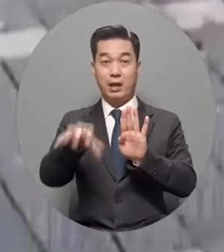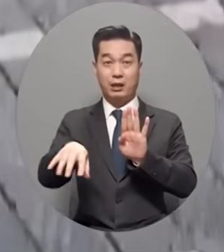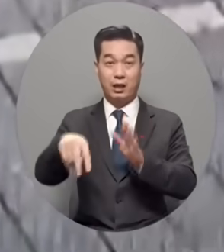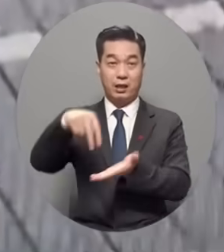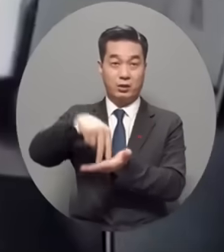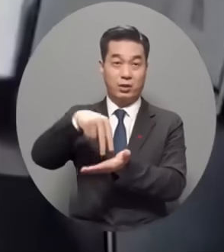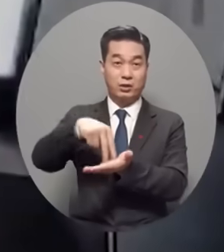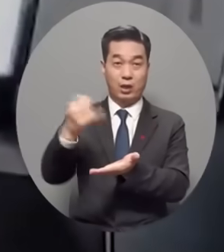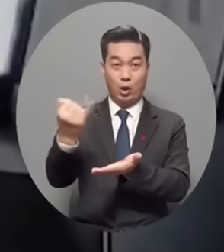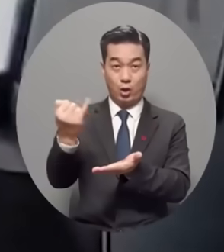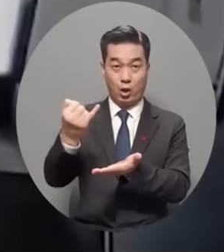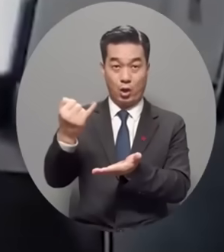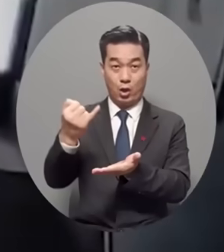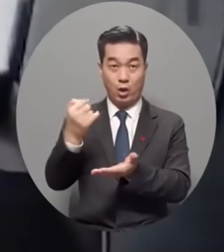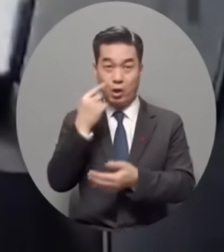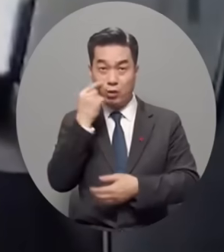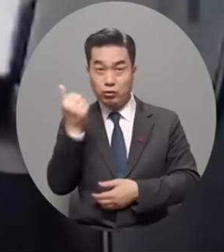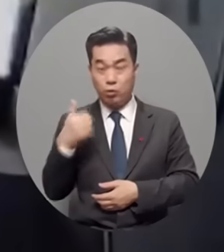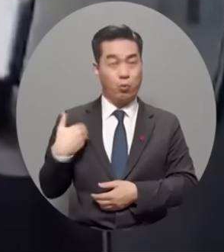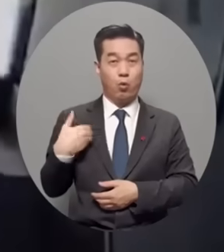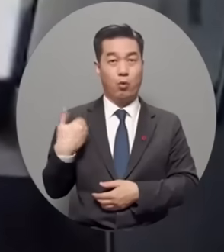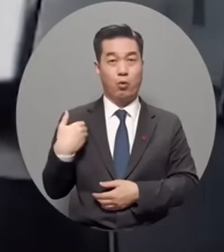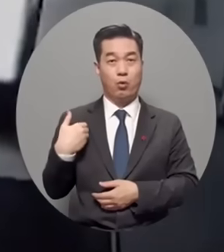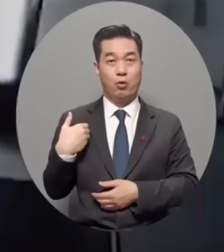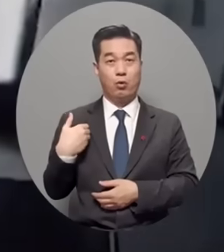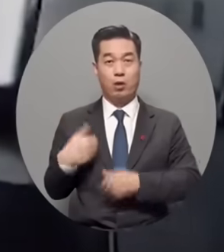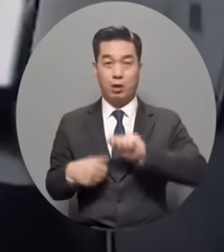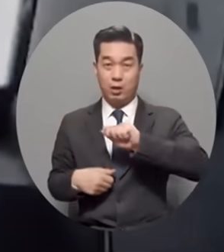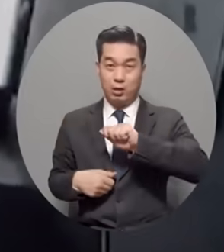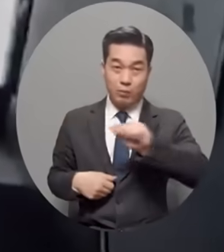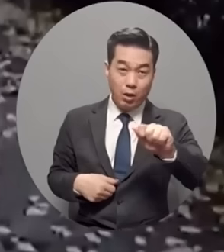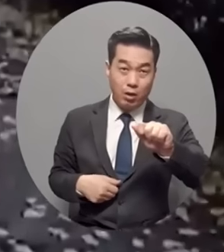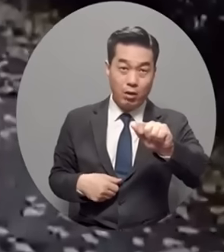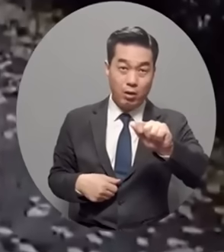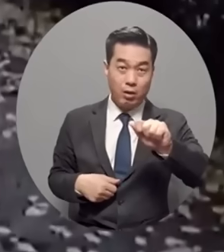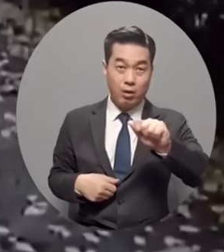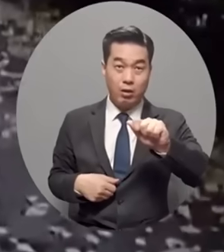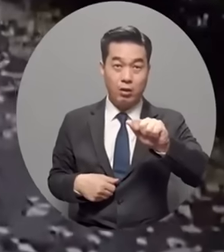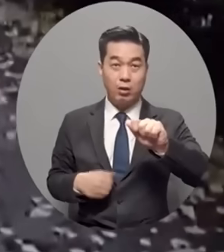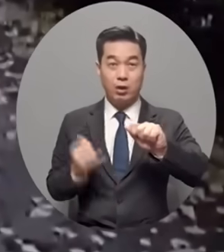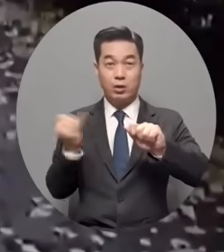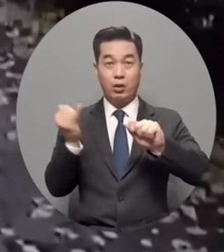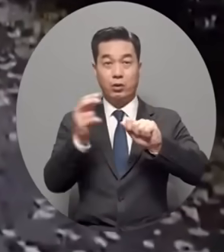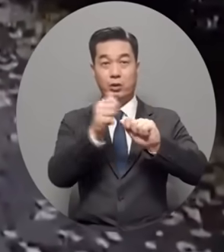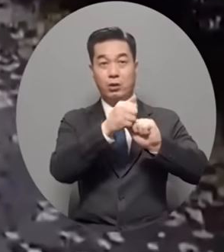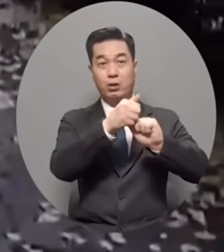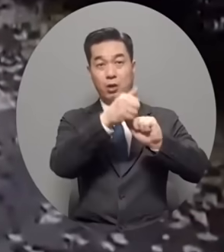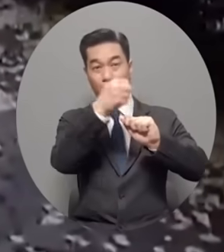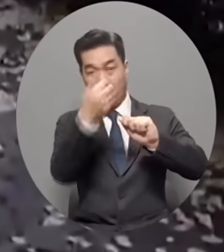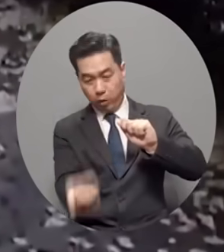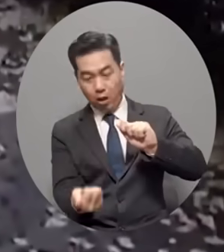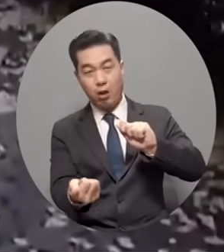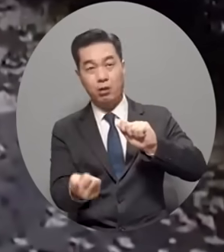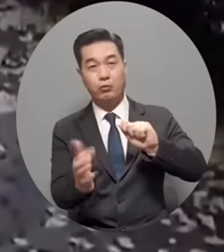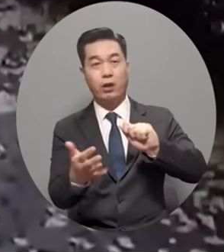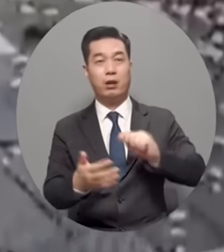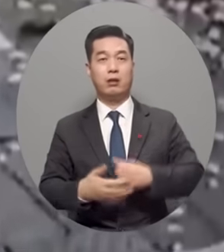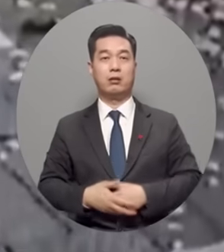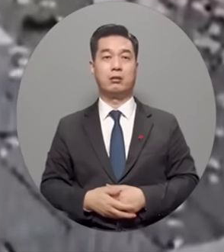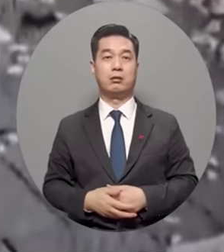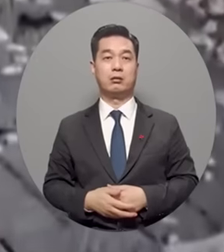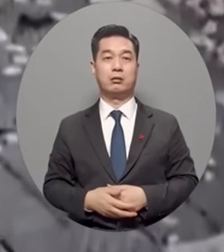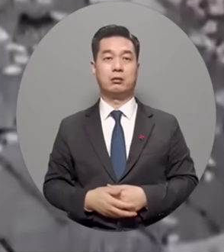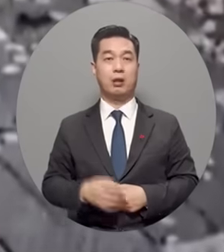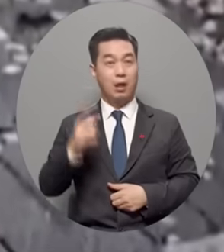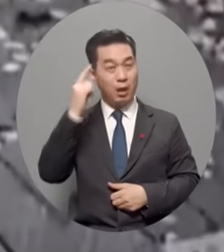여성. 이를 눈치채지 못한 남성이 여닫이 문을 밀자 여성이 힘없이 계단 아래로 쓰러집니다.